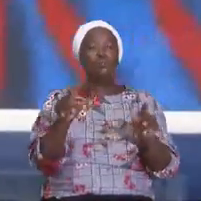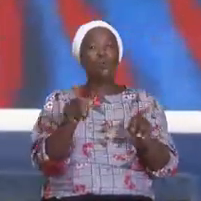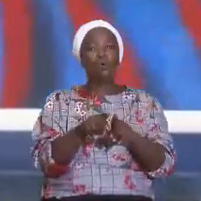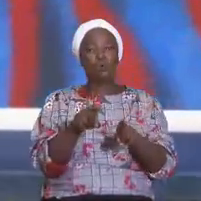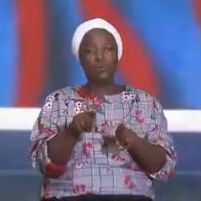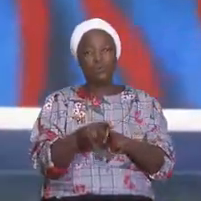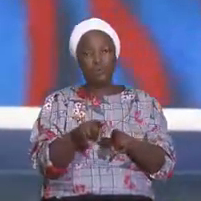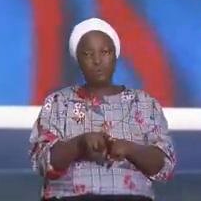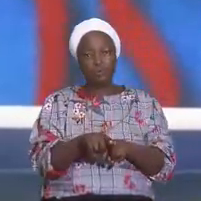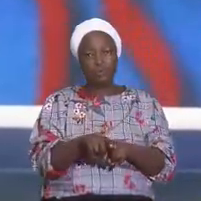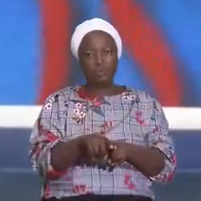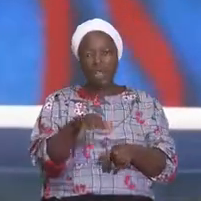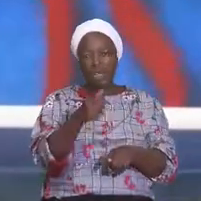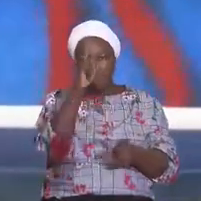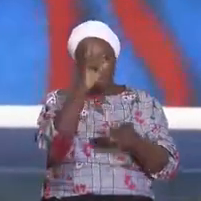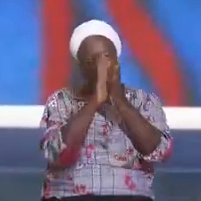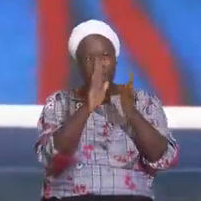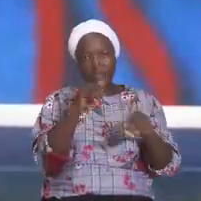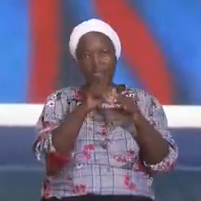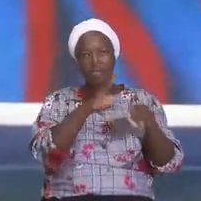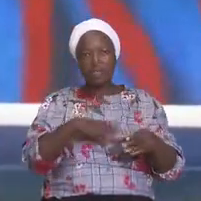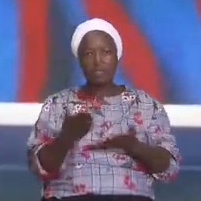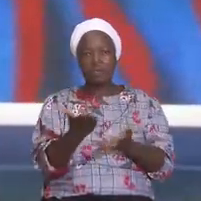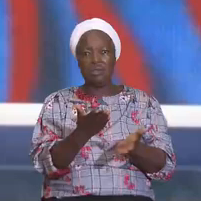fera aussi les œuvres que je fais.